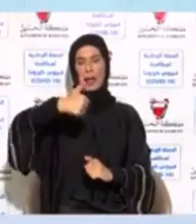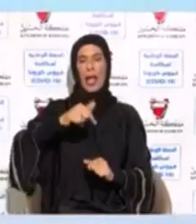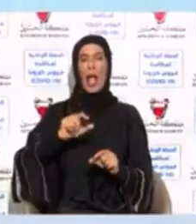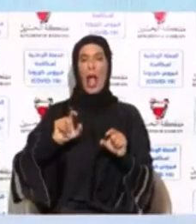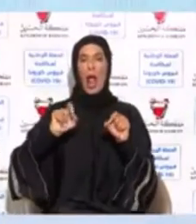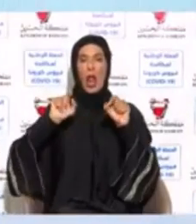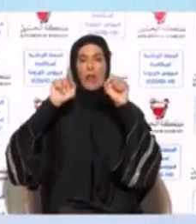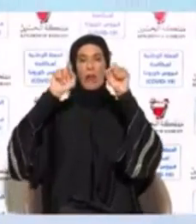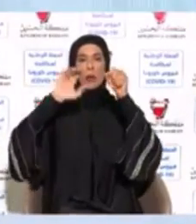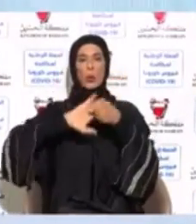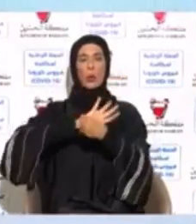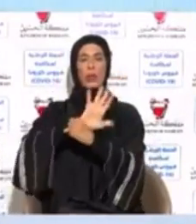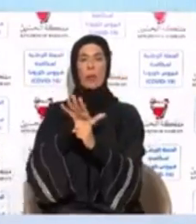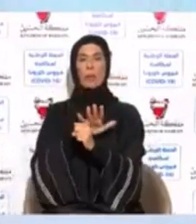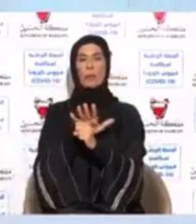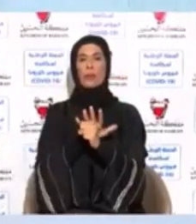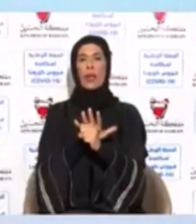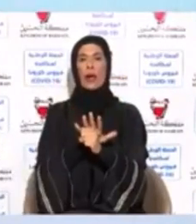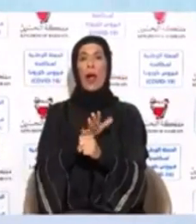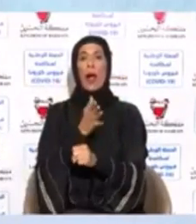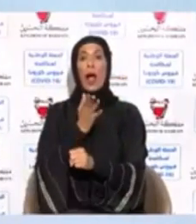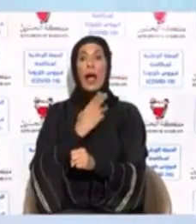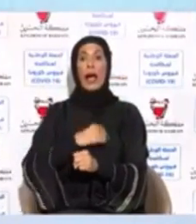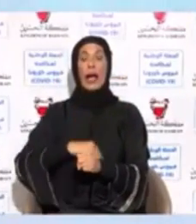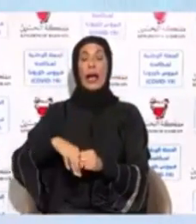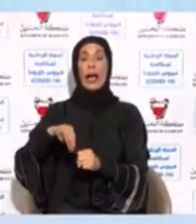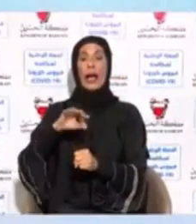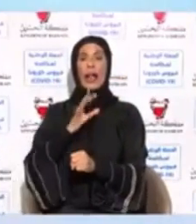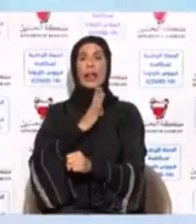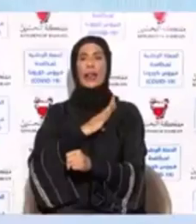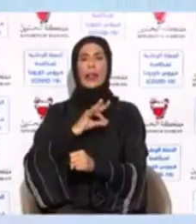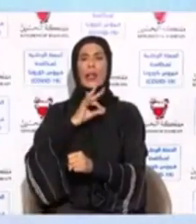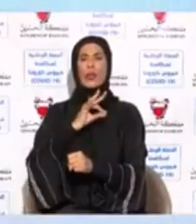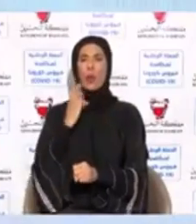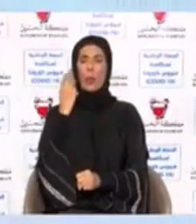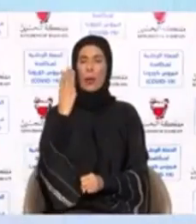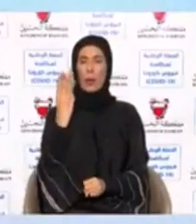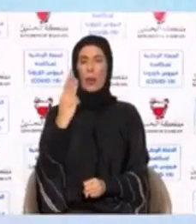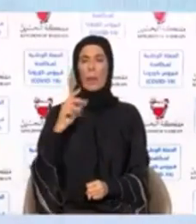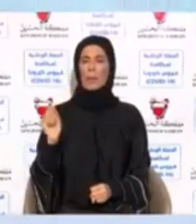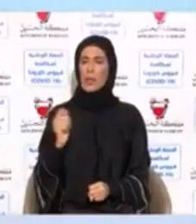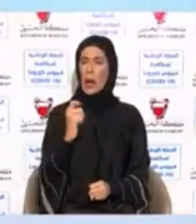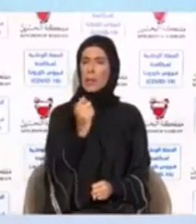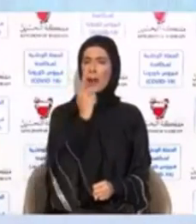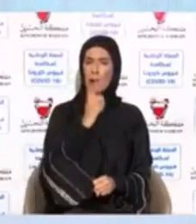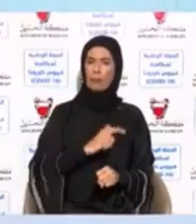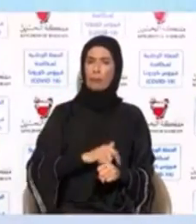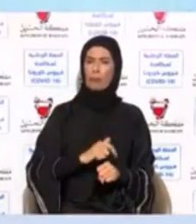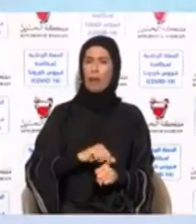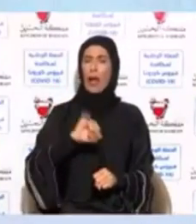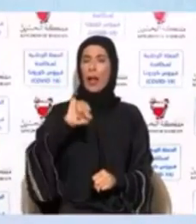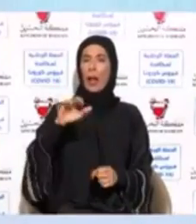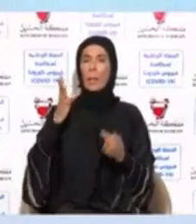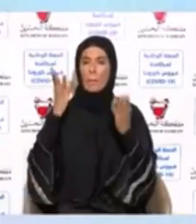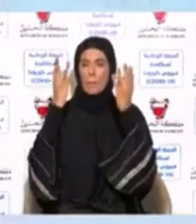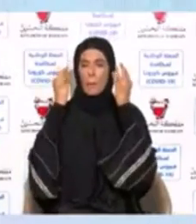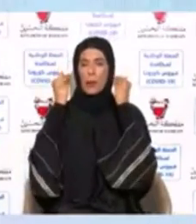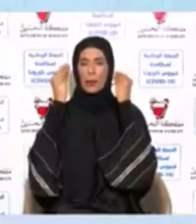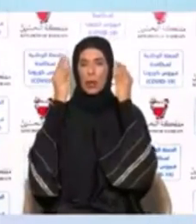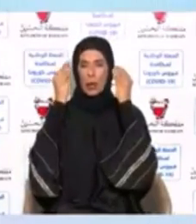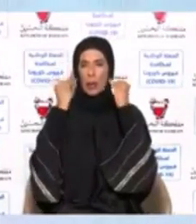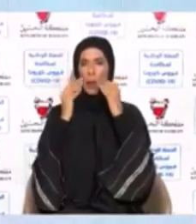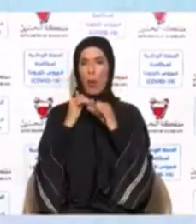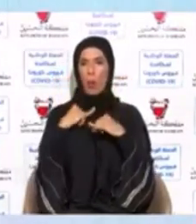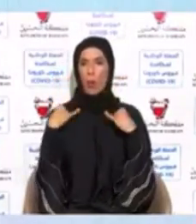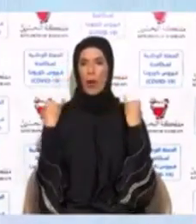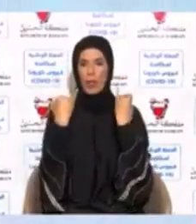احنا في هذه التجربة الثالثة، وإن شاء الله نأمل ان نختمها في أسرع وقت ممكن لنقدم المعلومات إلى منظمة